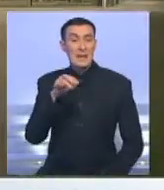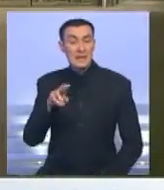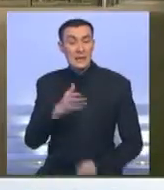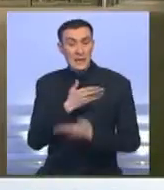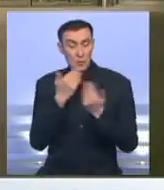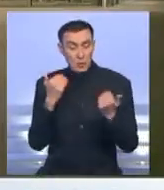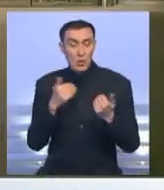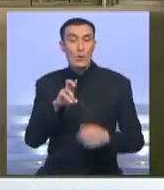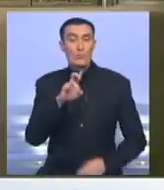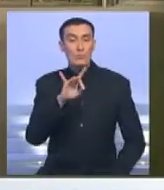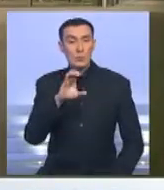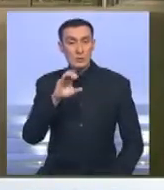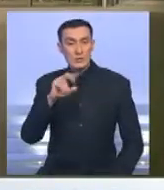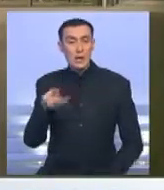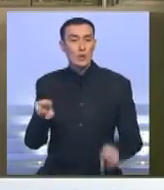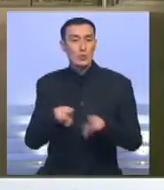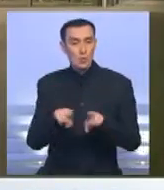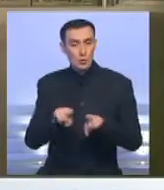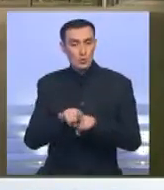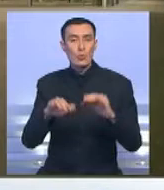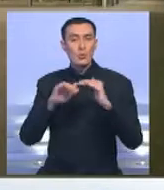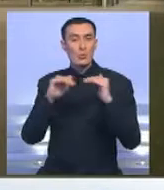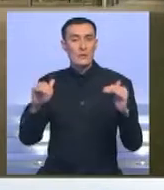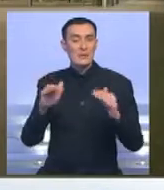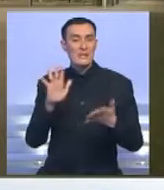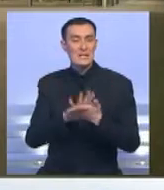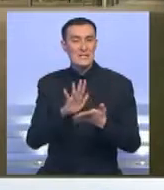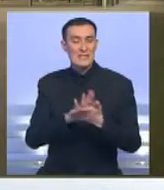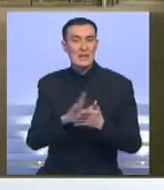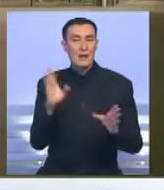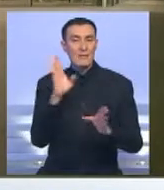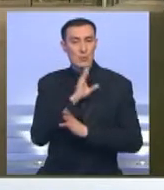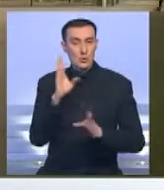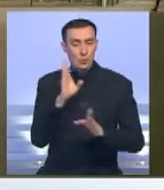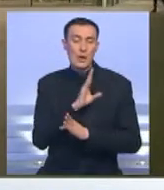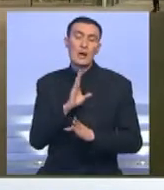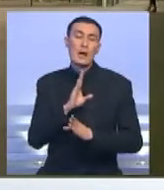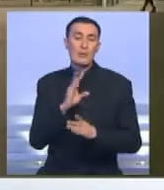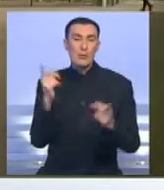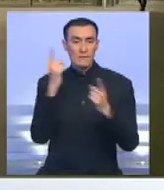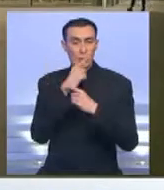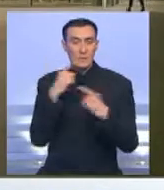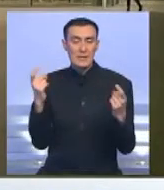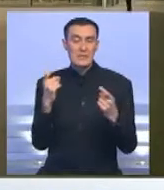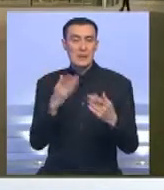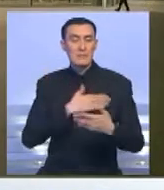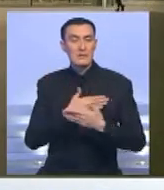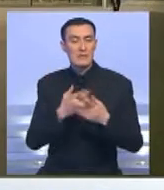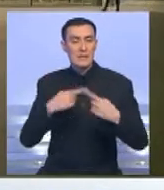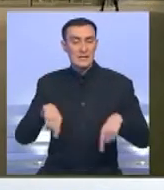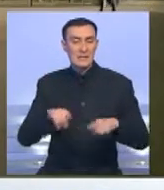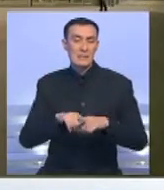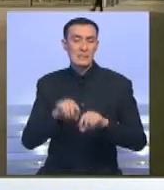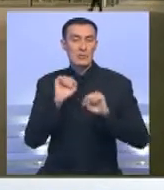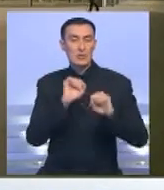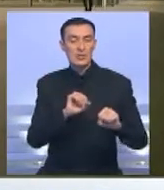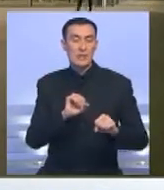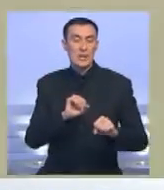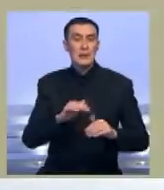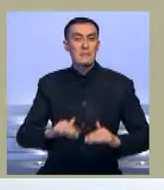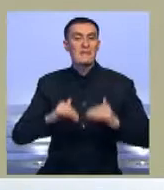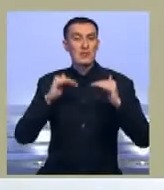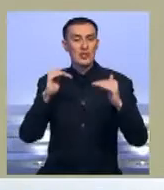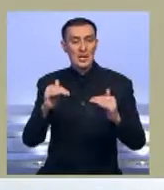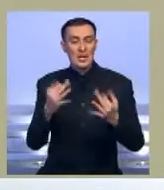в Брюсселе уровень загрязнения воздуха, по информации общественной организации по экологической защите,